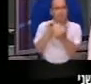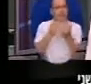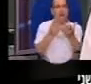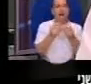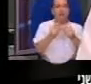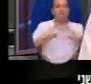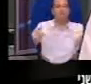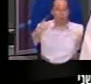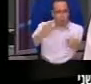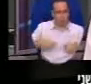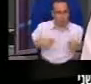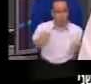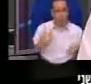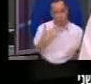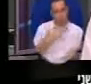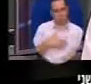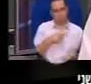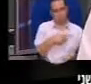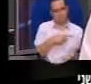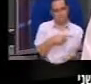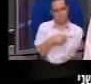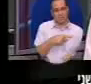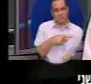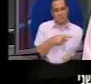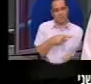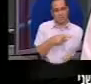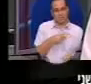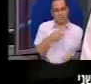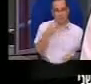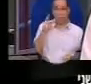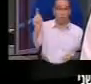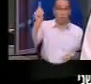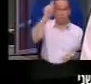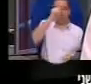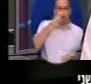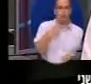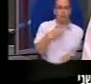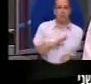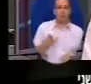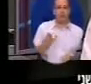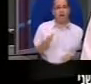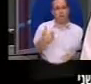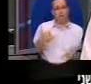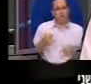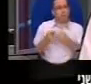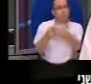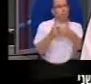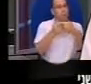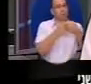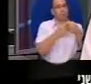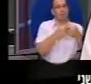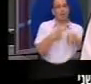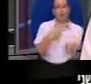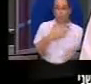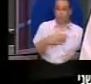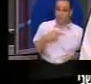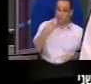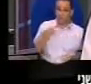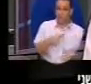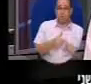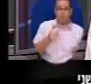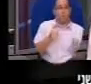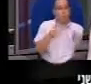רוצים להפוך את זה ל-nationwide בכל האוניברסיטאות הקמפוסים בארץ. אנחנו כבר במגע עם הרבה קמפוסים, ואני רוצה להגיד לך שעומדים